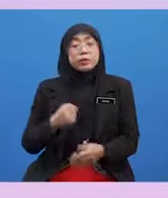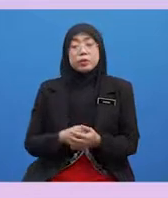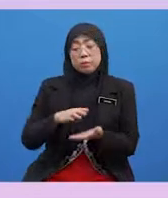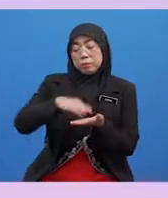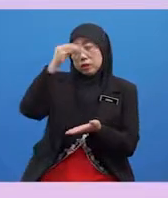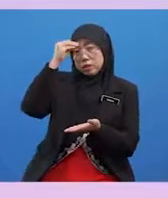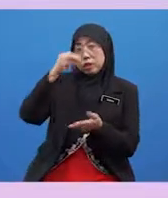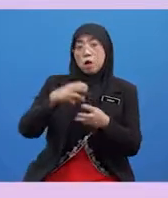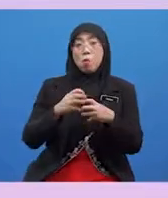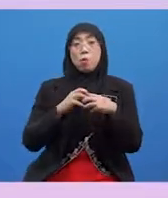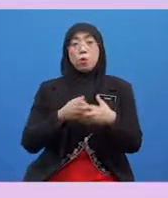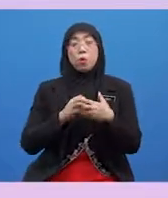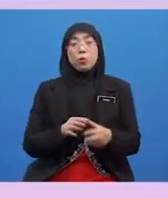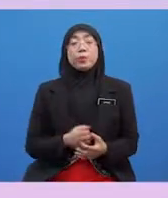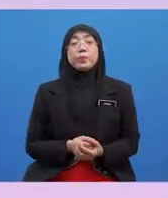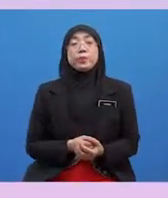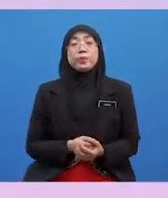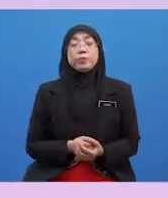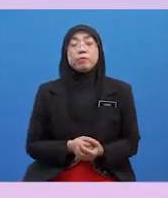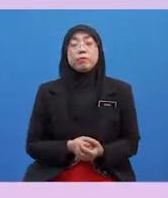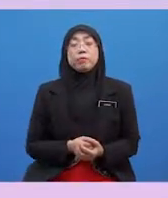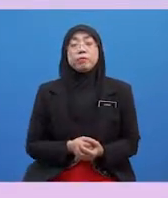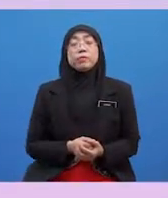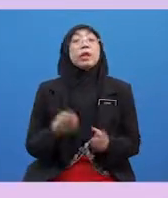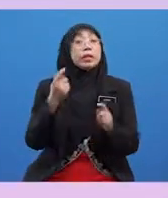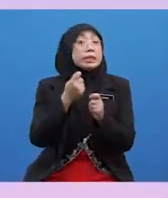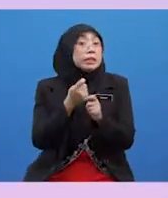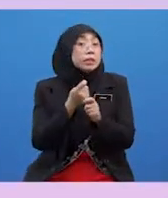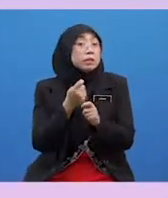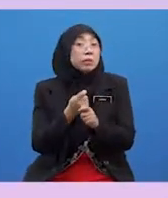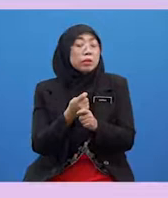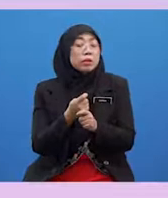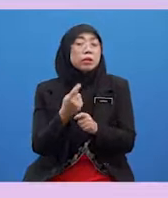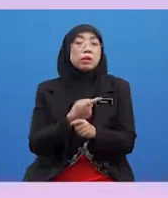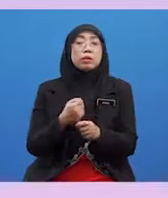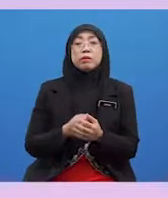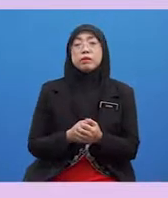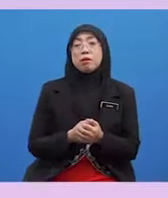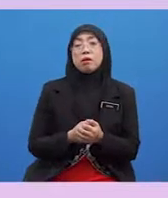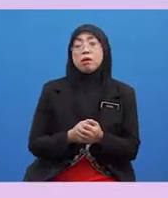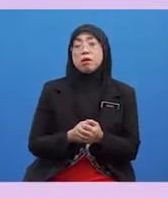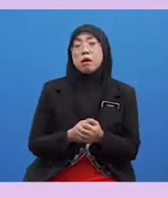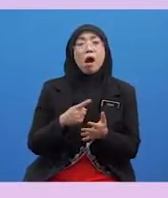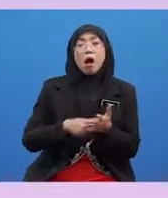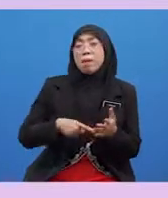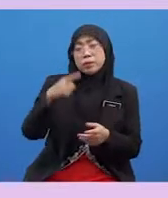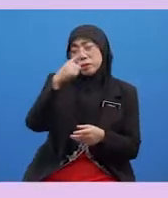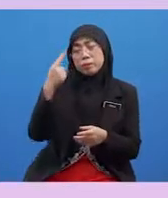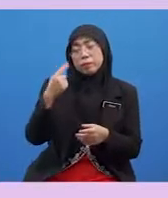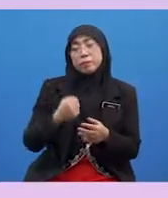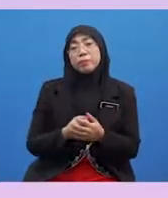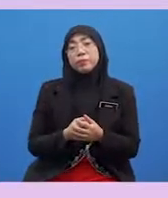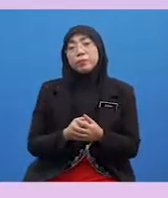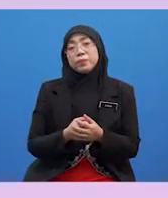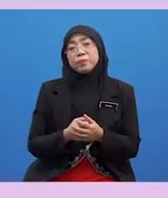klasifikasi, kemahiran motor dan kehendak perlakuan dalam permainan. Faktor